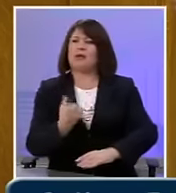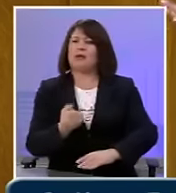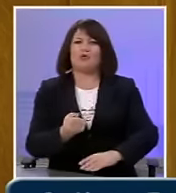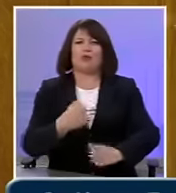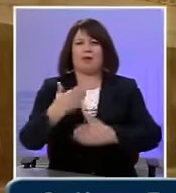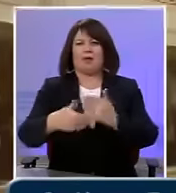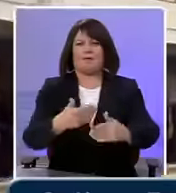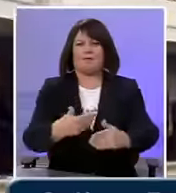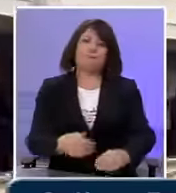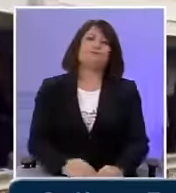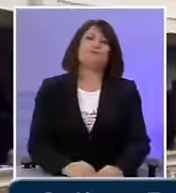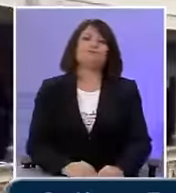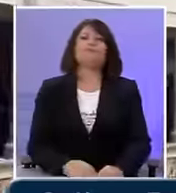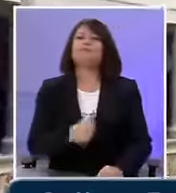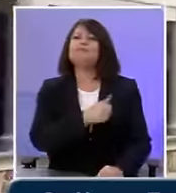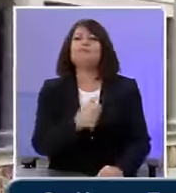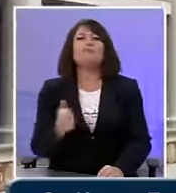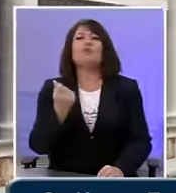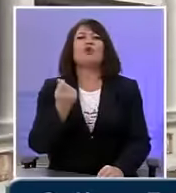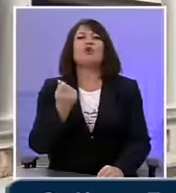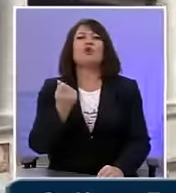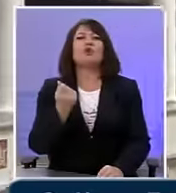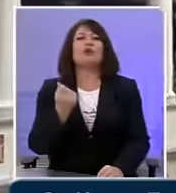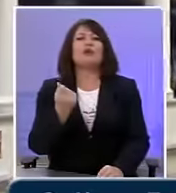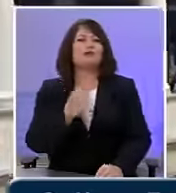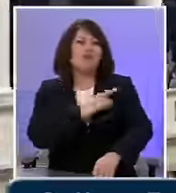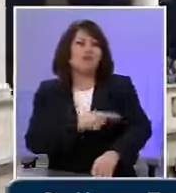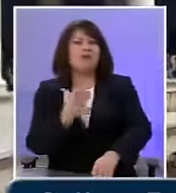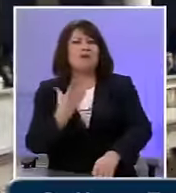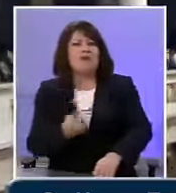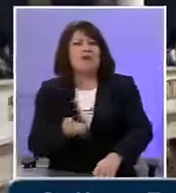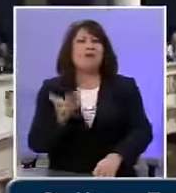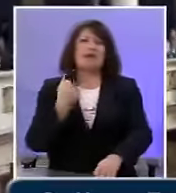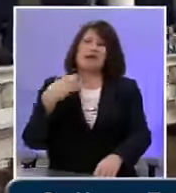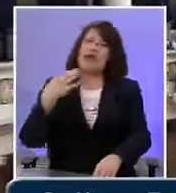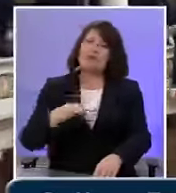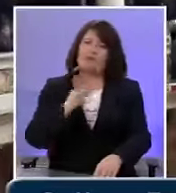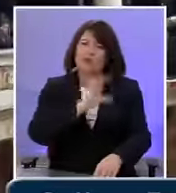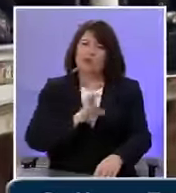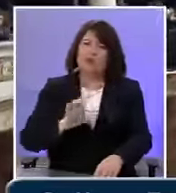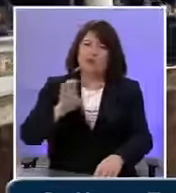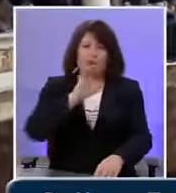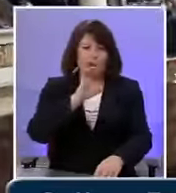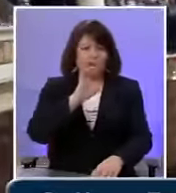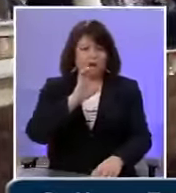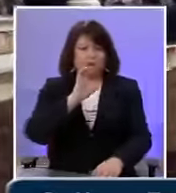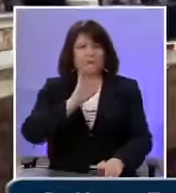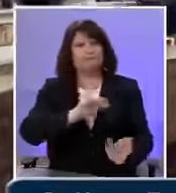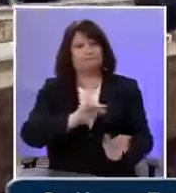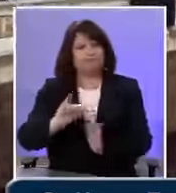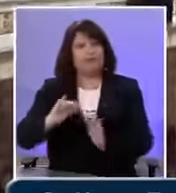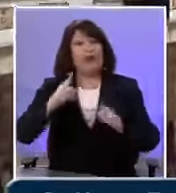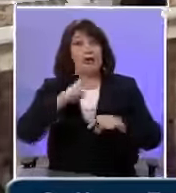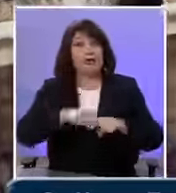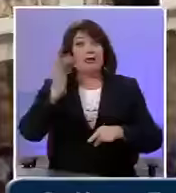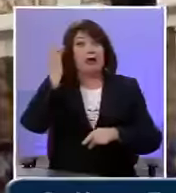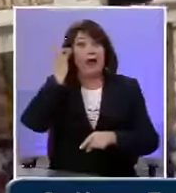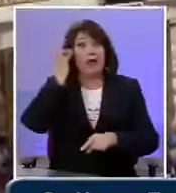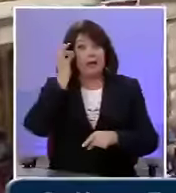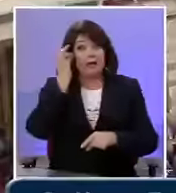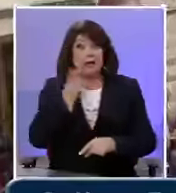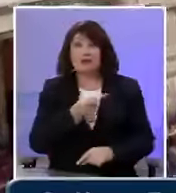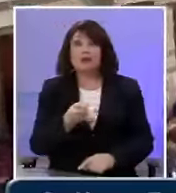Και πέρα από την οικονομική ισχύ της κάθε χώρας ή την αδυναμία της όποιας χώρας, Η Ελλάδα και η Γαλλία